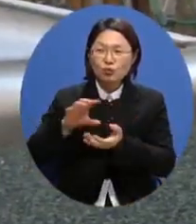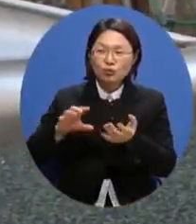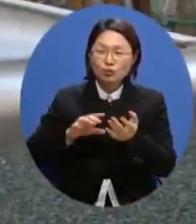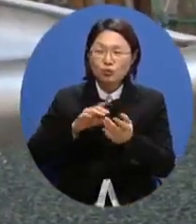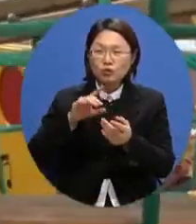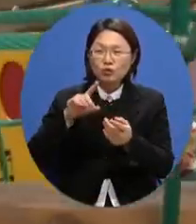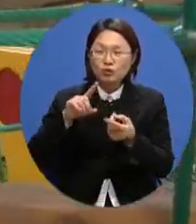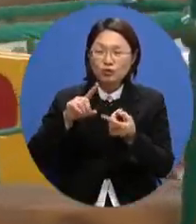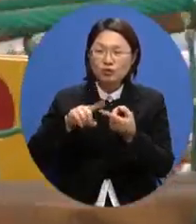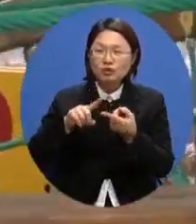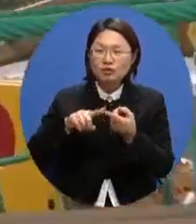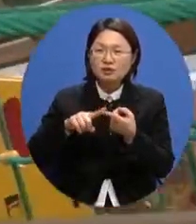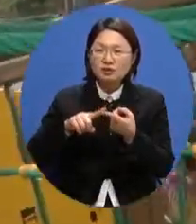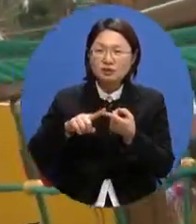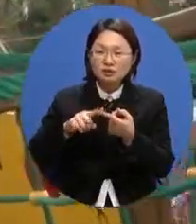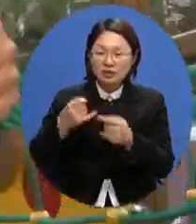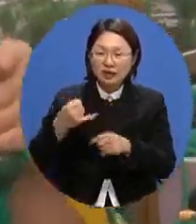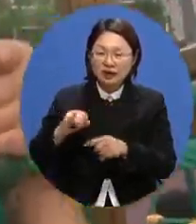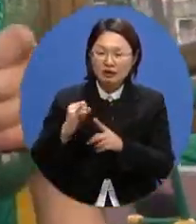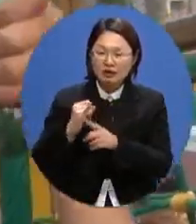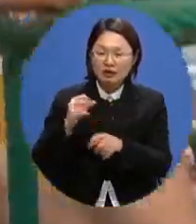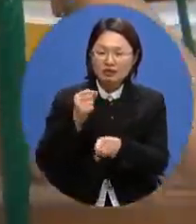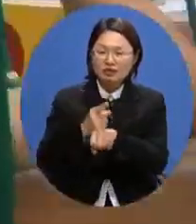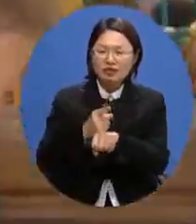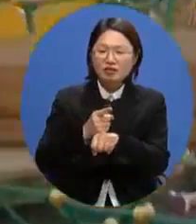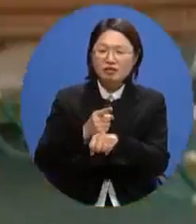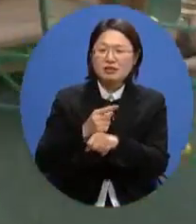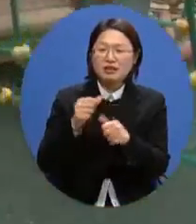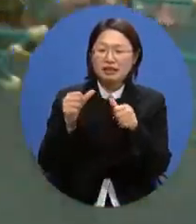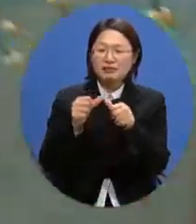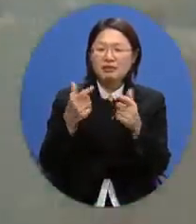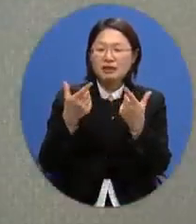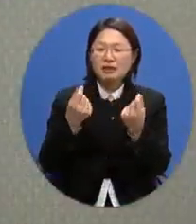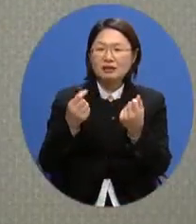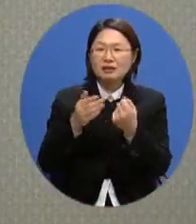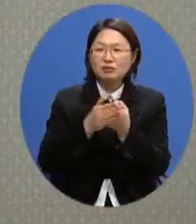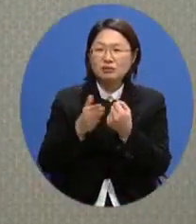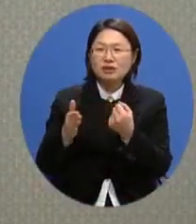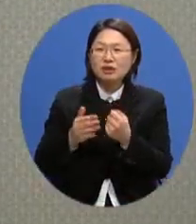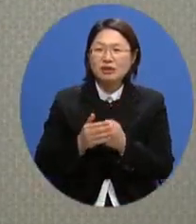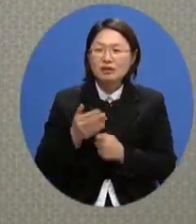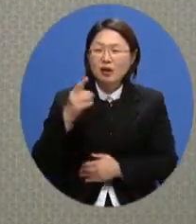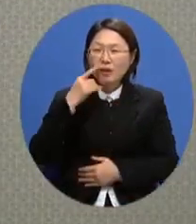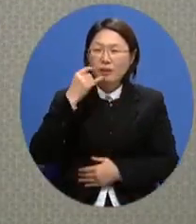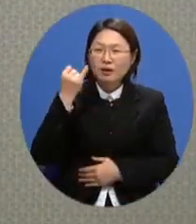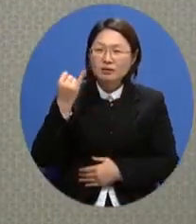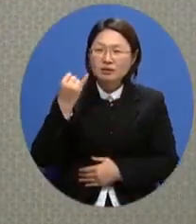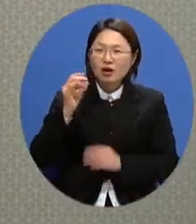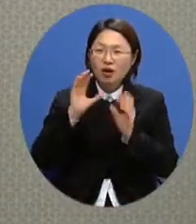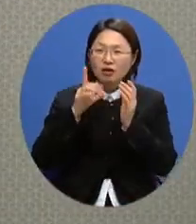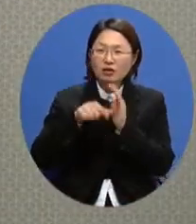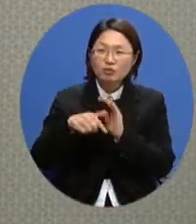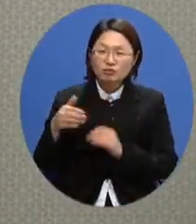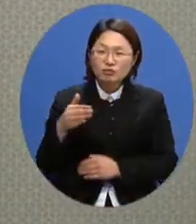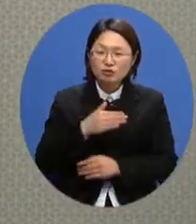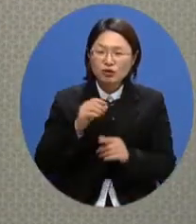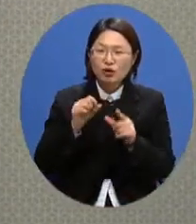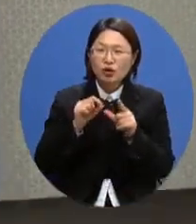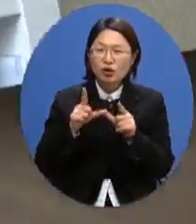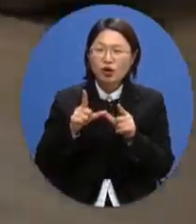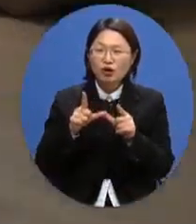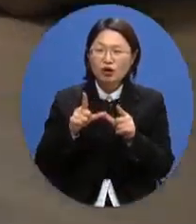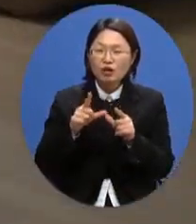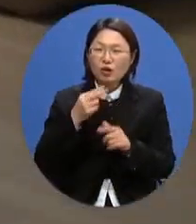성격 자체가 활동적이기 때문에 그런 거를 좋아하는데 엄마는 그거를 어렸을 때부터 거의 안